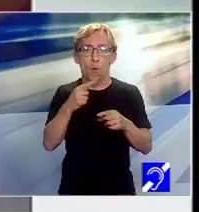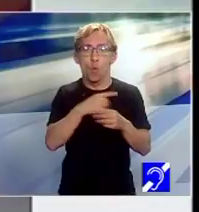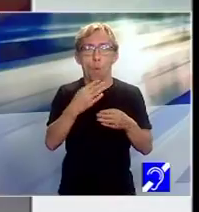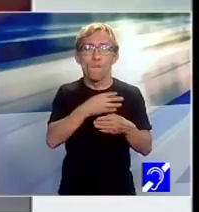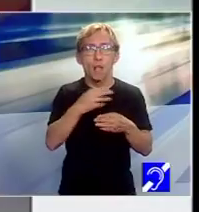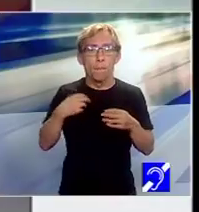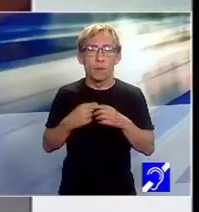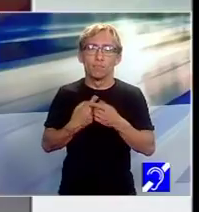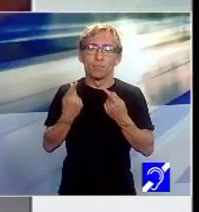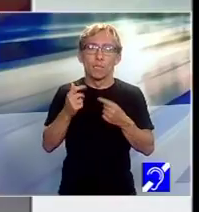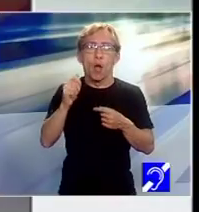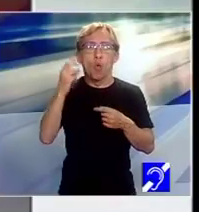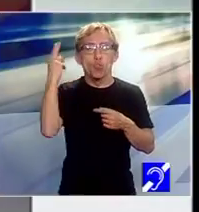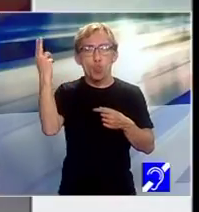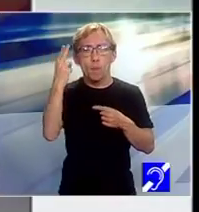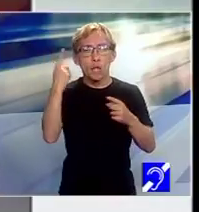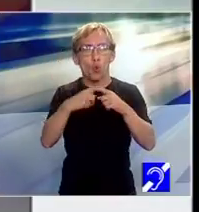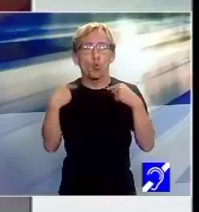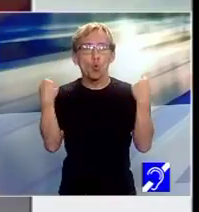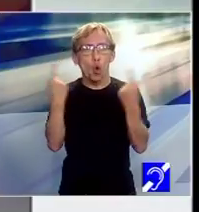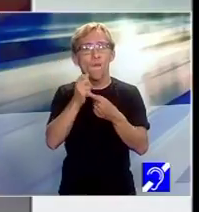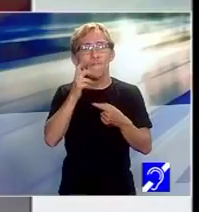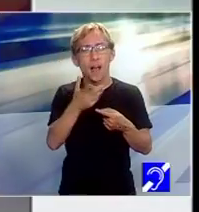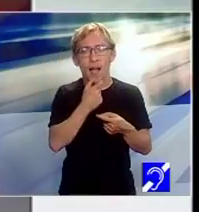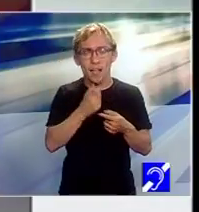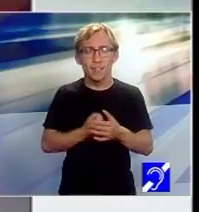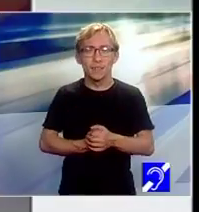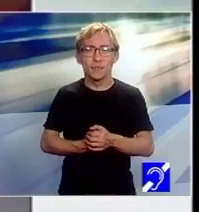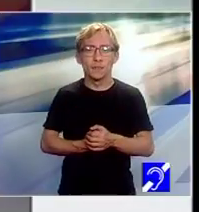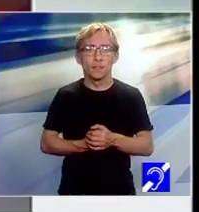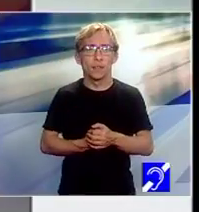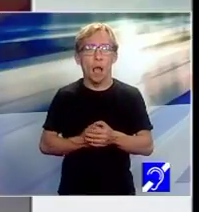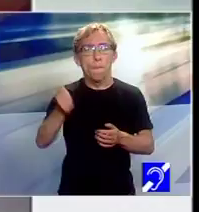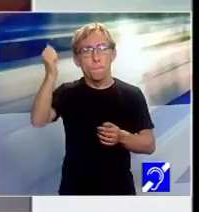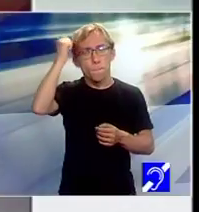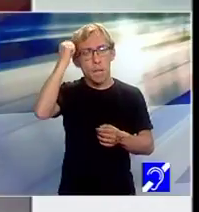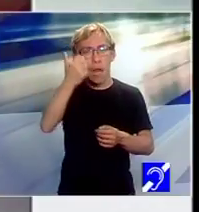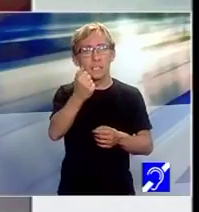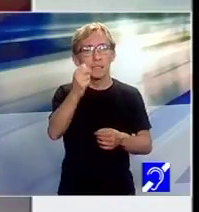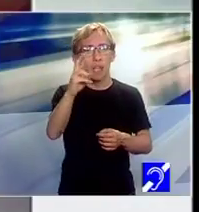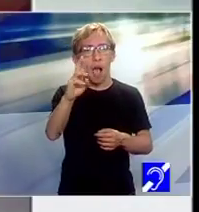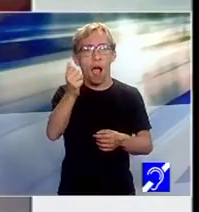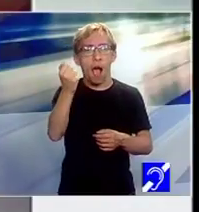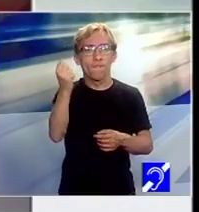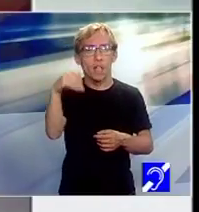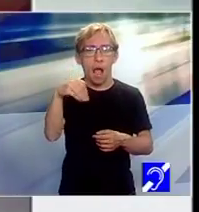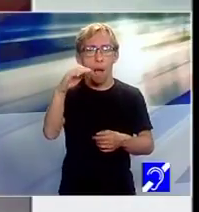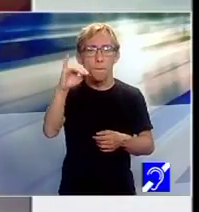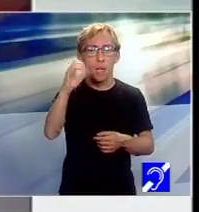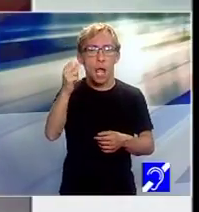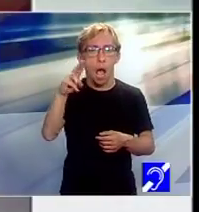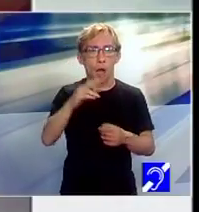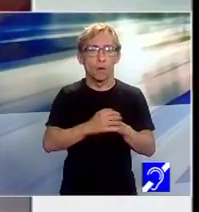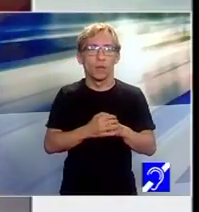Dumnezeu cu noi în fiecare an și trebuie și să fie bine. Și piața Avramiancu era plină. Da, și mai ales că este în fața catedralei, nu se poate